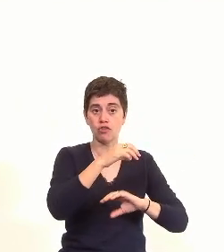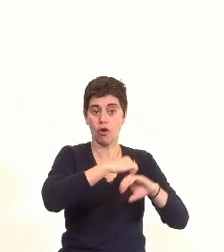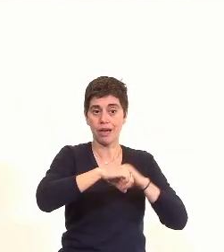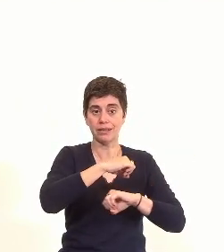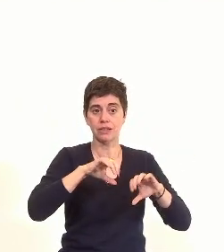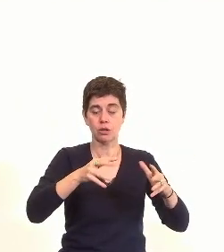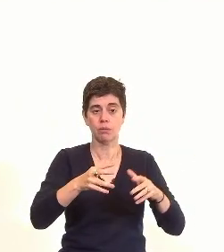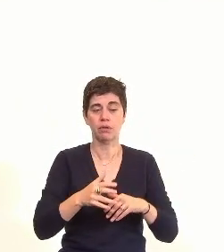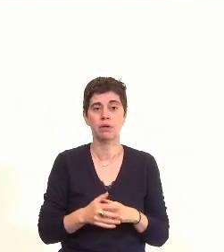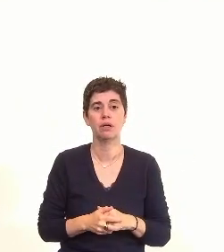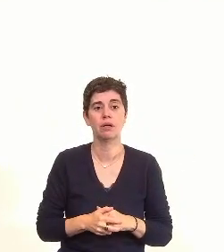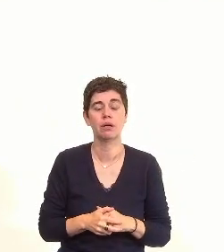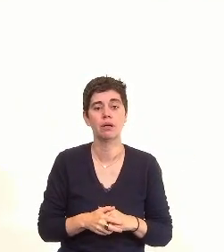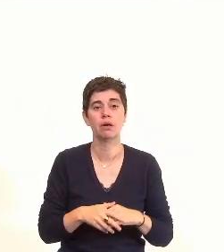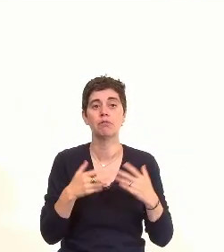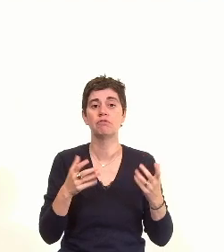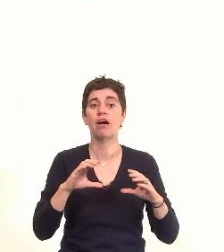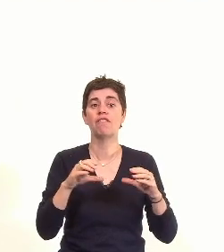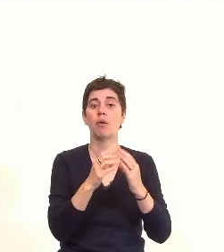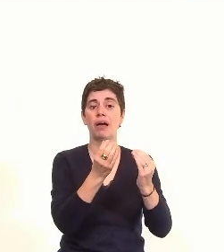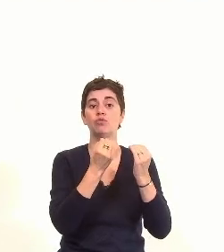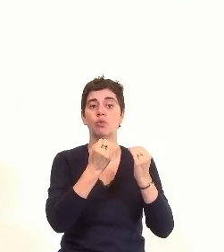Et ça a été des formations très